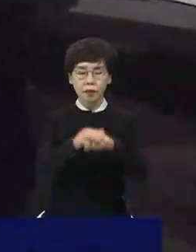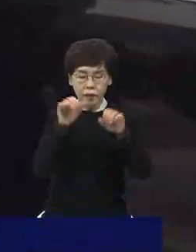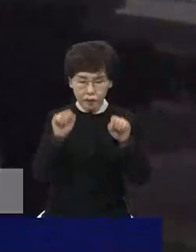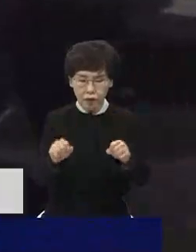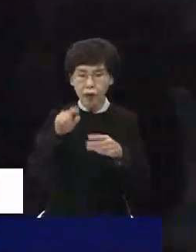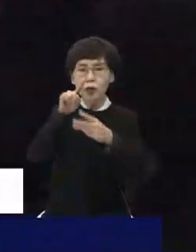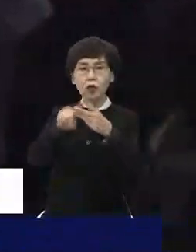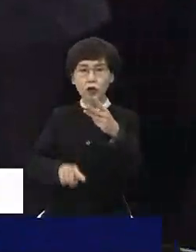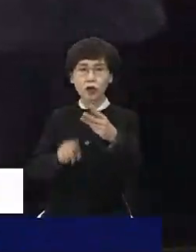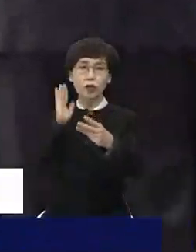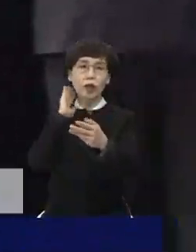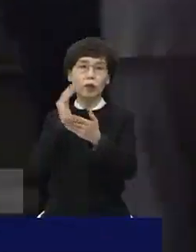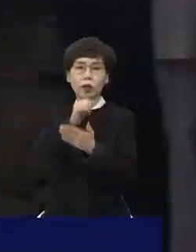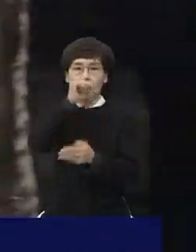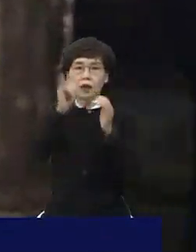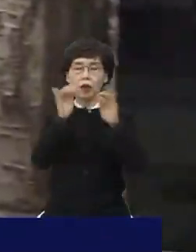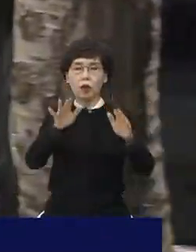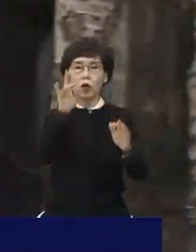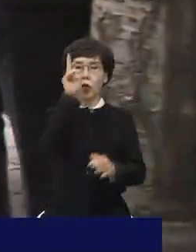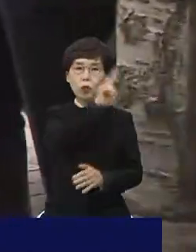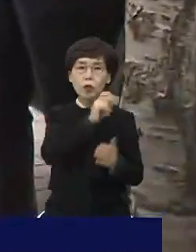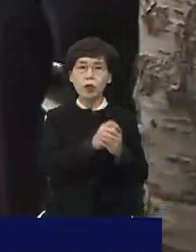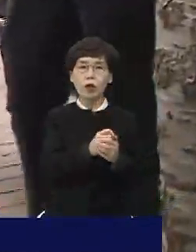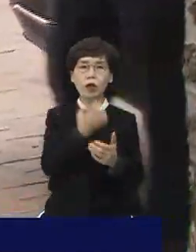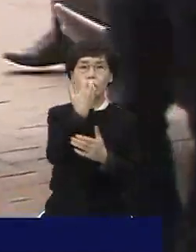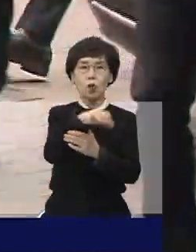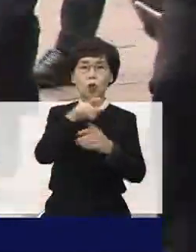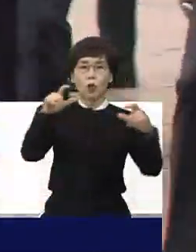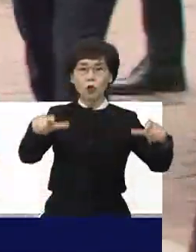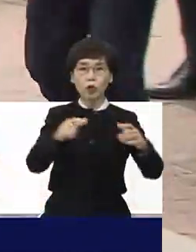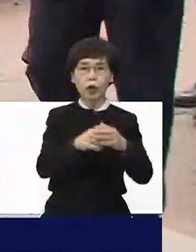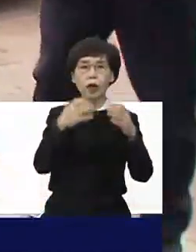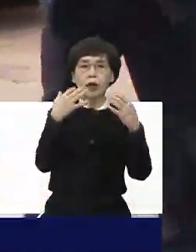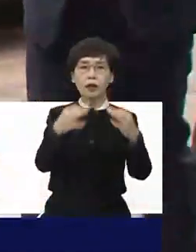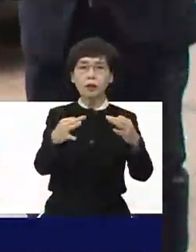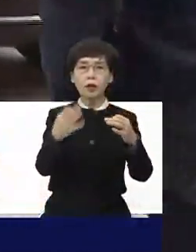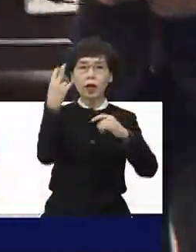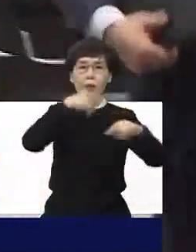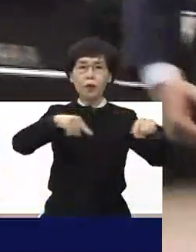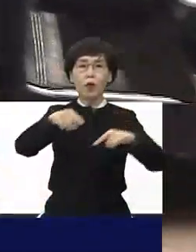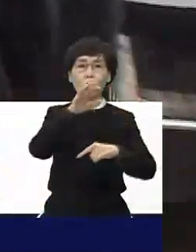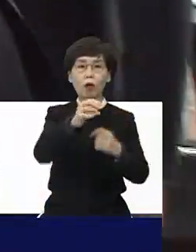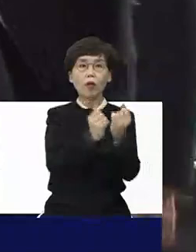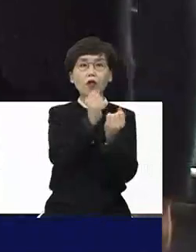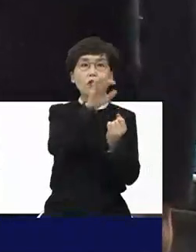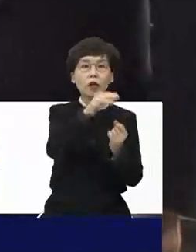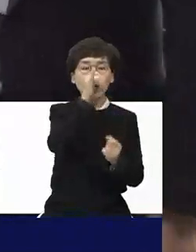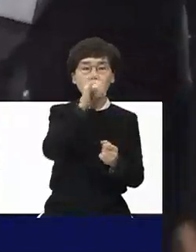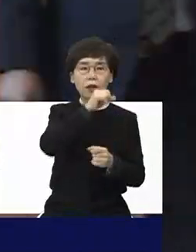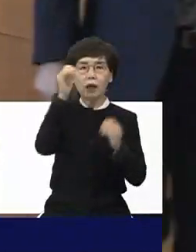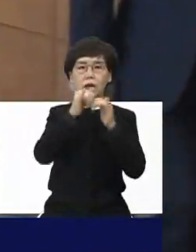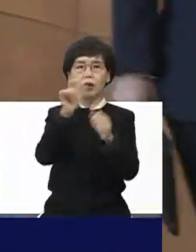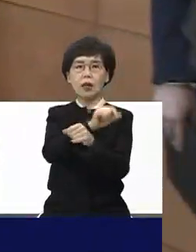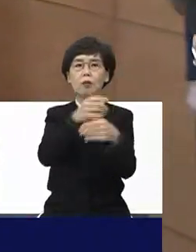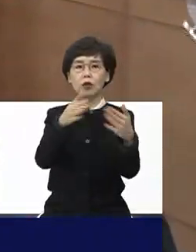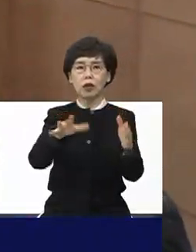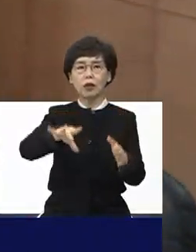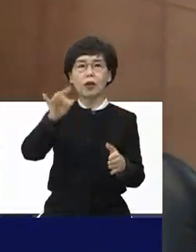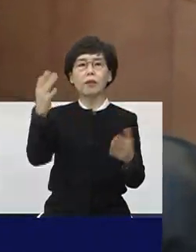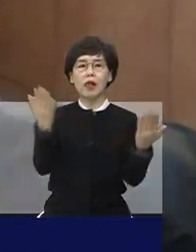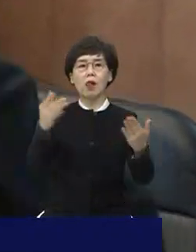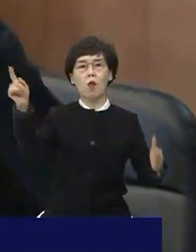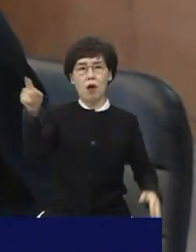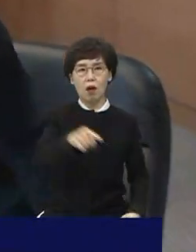윤석열 대통령 당선인이 오늘 오전 서울 종로구 통이동 금융감독원 연수원에 마련된 당선인 집무실로 처음